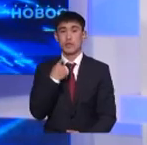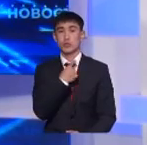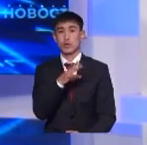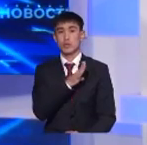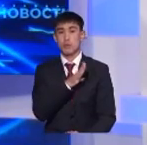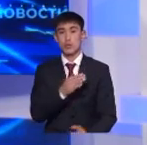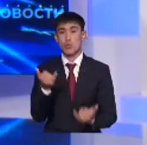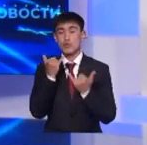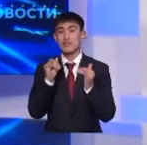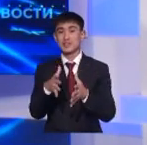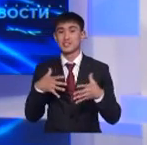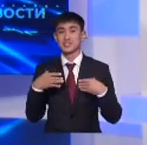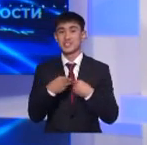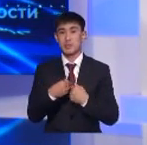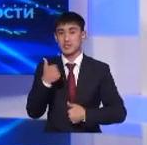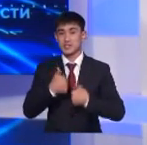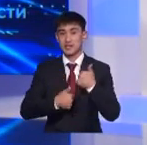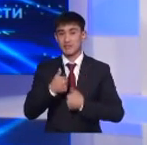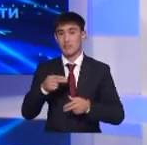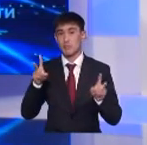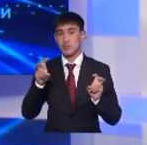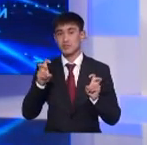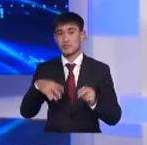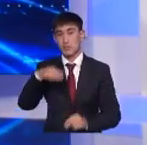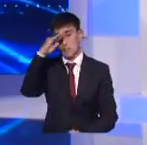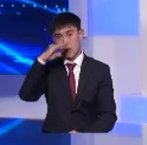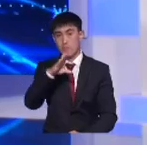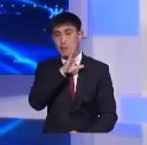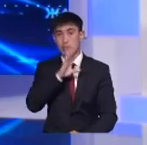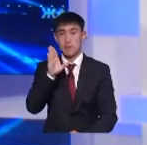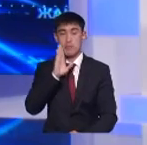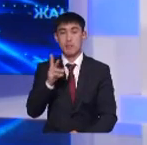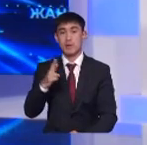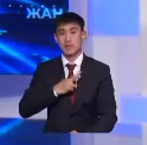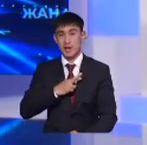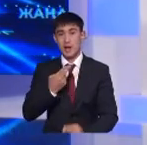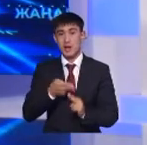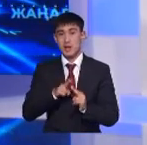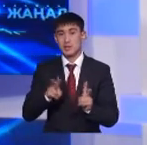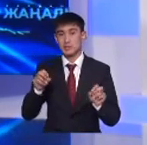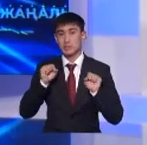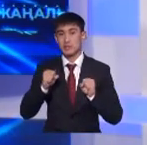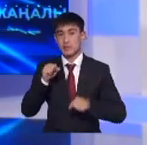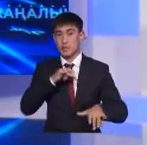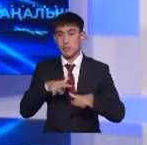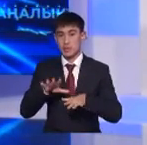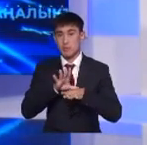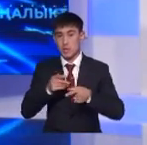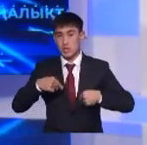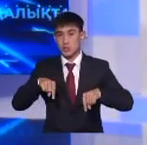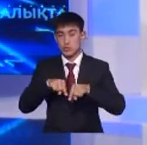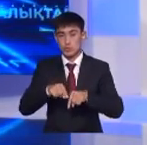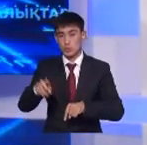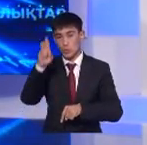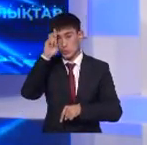В Талдыкурганне состоялись увлекательные семейные соревнования под названием «Папа, мама и я». Это спортивное мероприятие